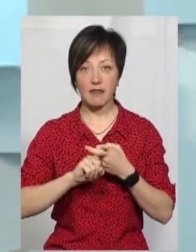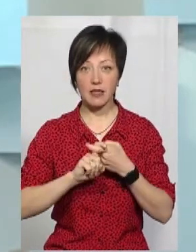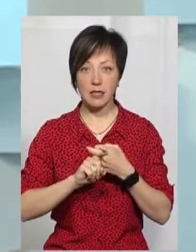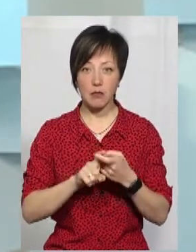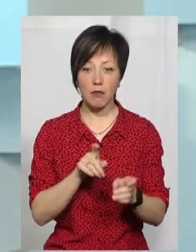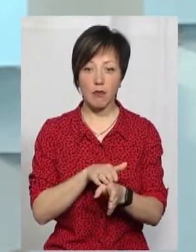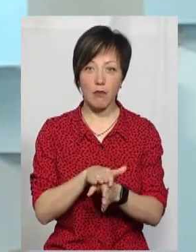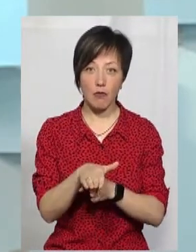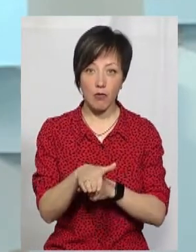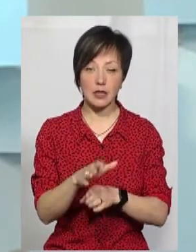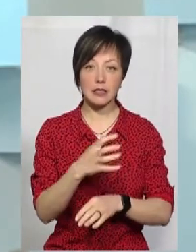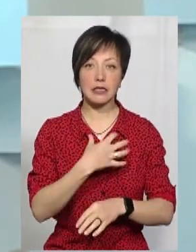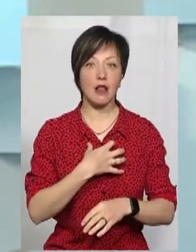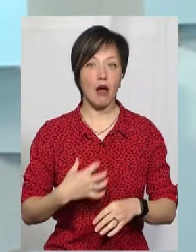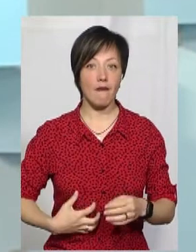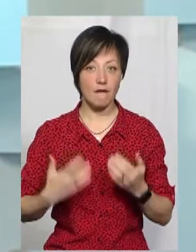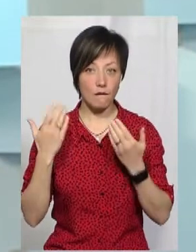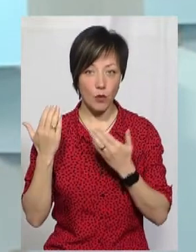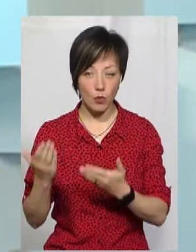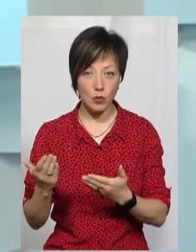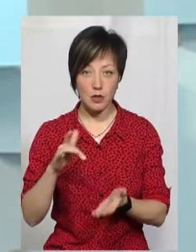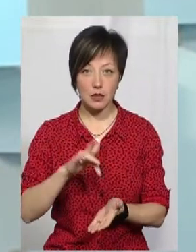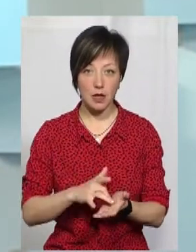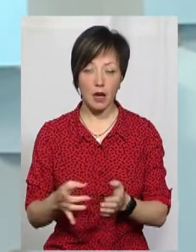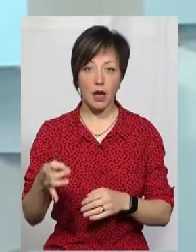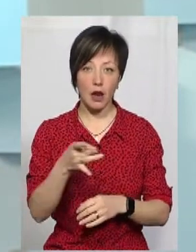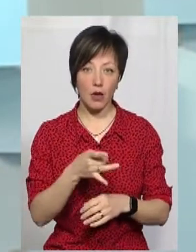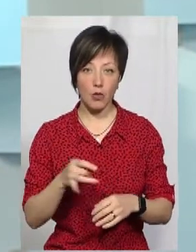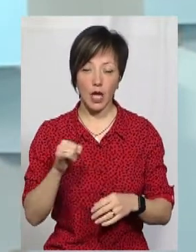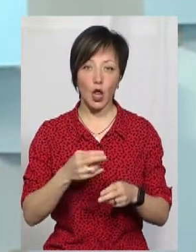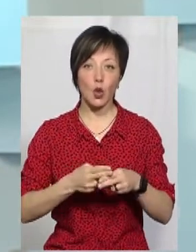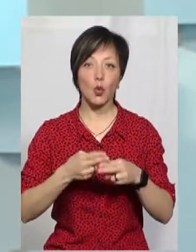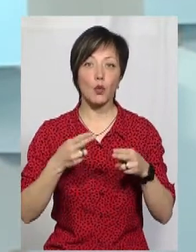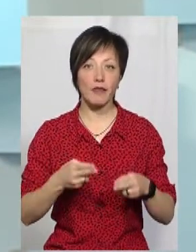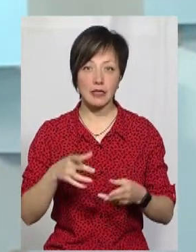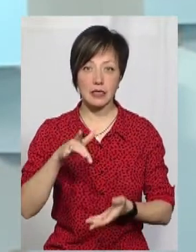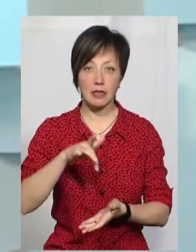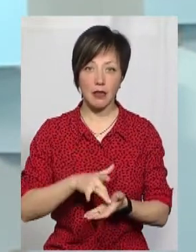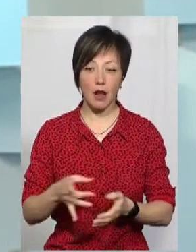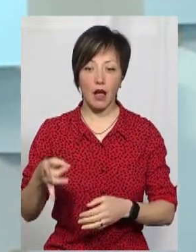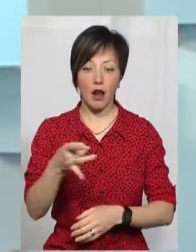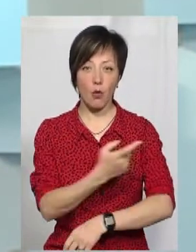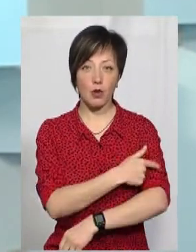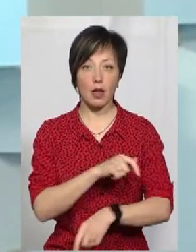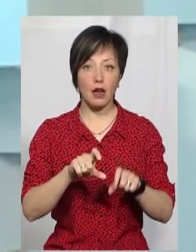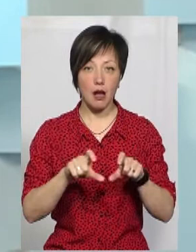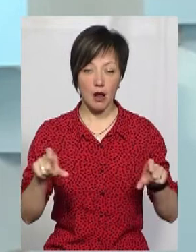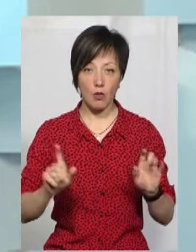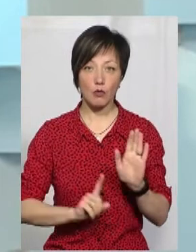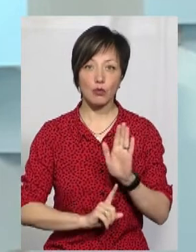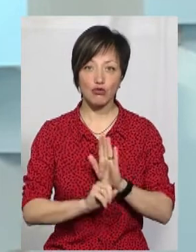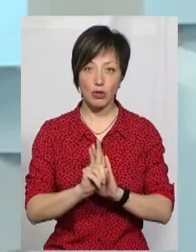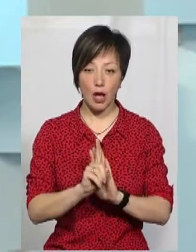лікарня заповнена повністю, це є Славутська лікарня, центральна районна, і це є Донаєвецька центральна районна лікарня. Знову ж таки, ми